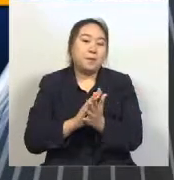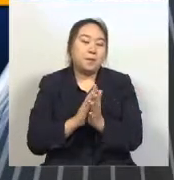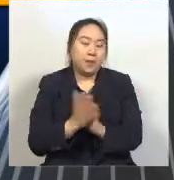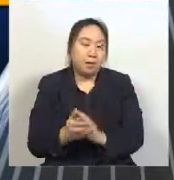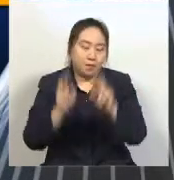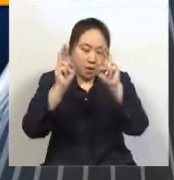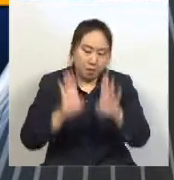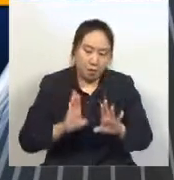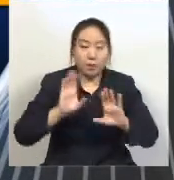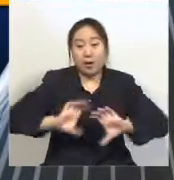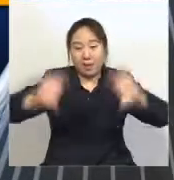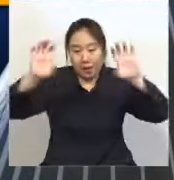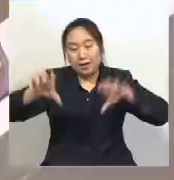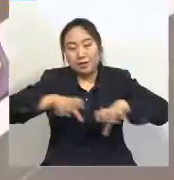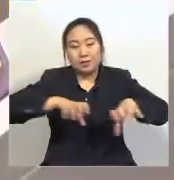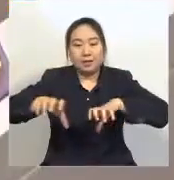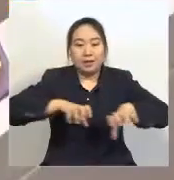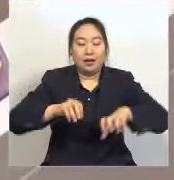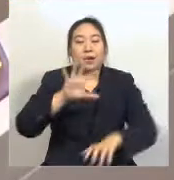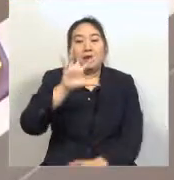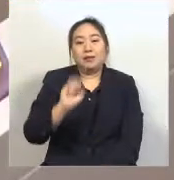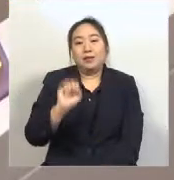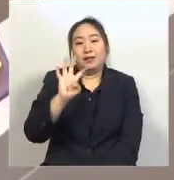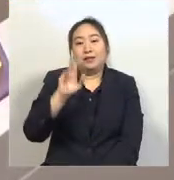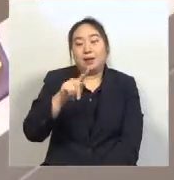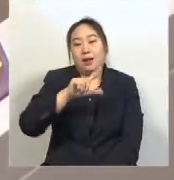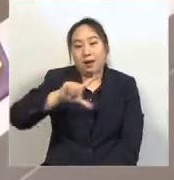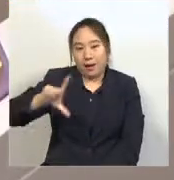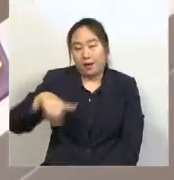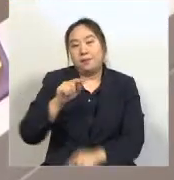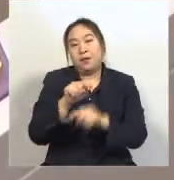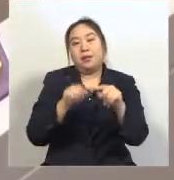ฒนาระบบการบริหารจัดการภาครัฐ 504,000 ล้านบาทคิด